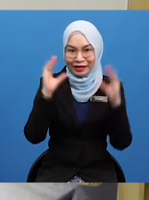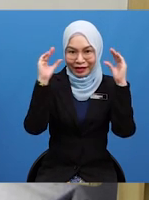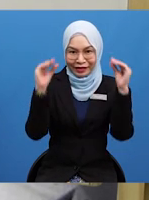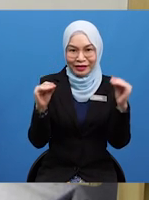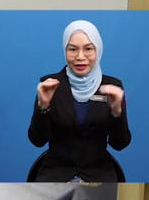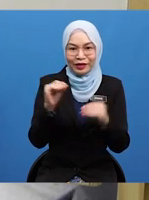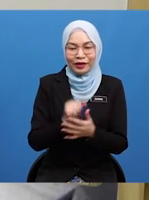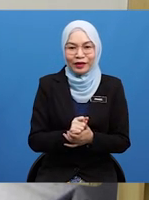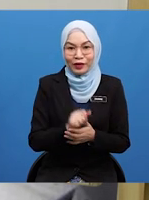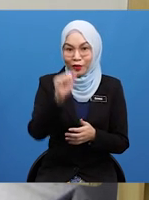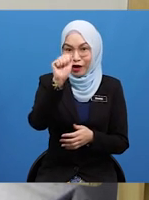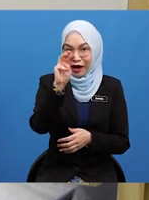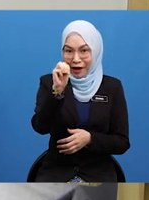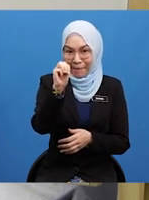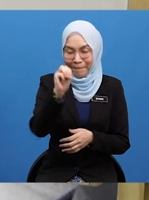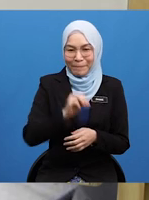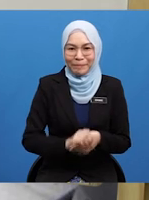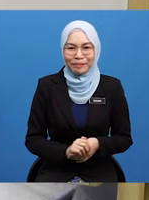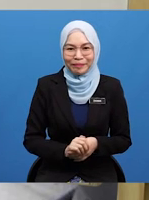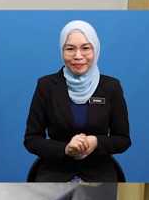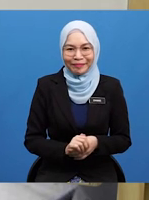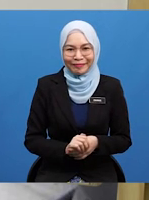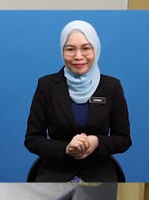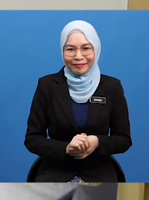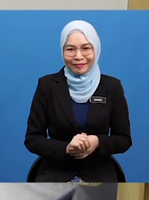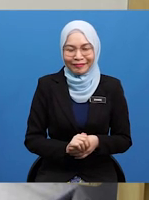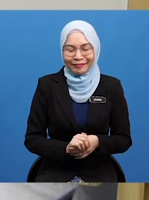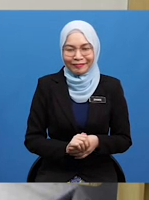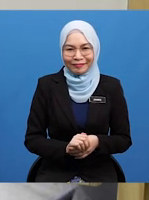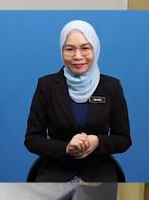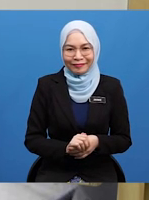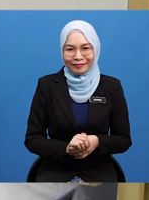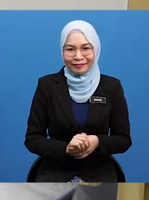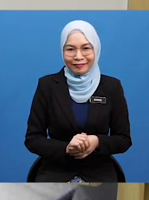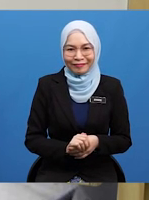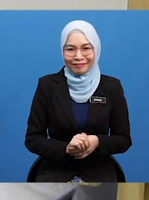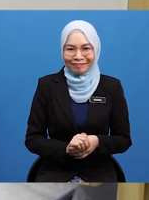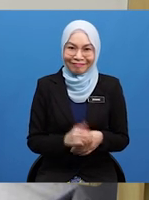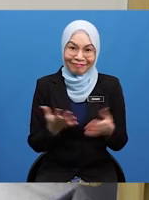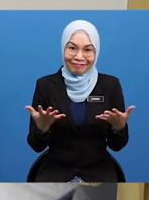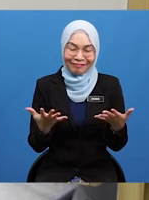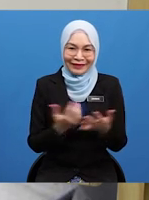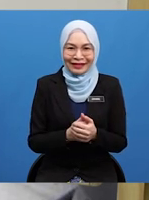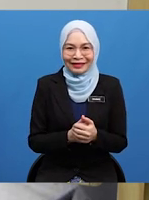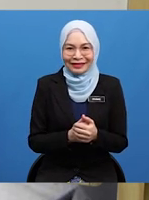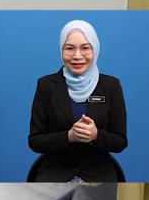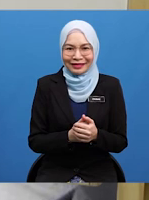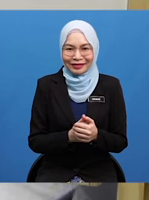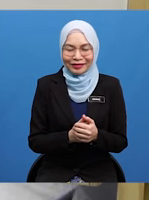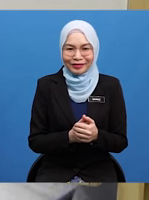Afham, tetapi murid-murid boleh kenal cikgu sebagai Cikgu Am saja. Lebih sempoi kan?